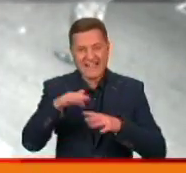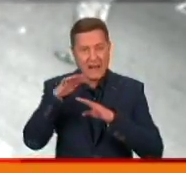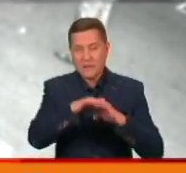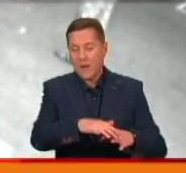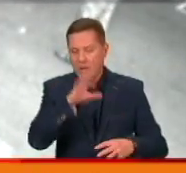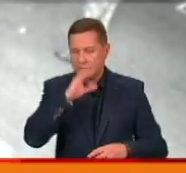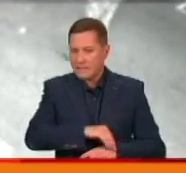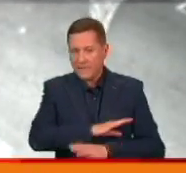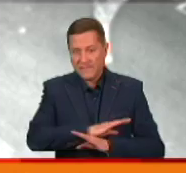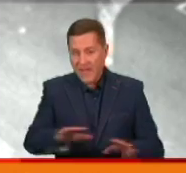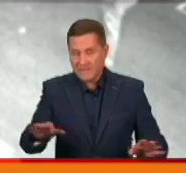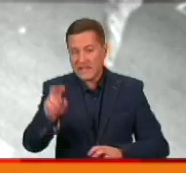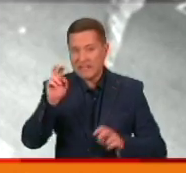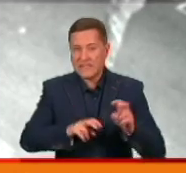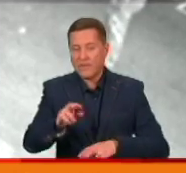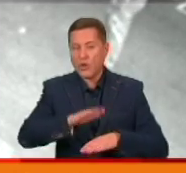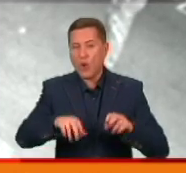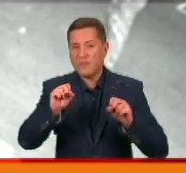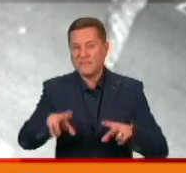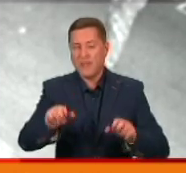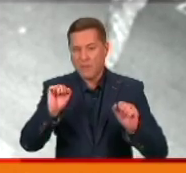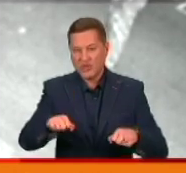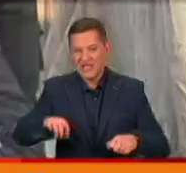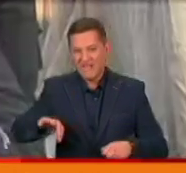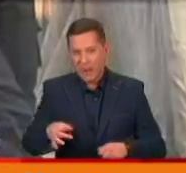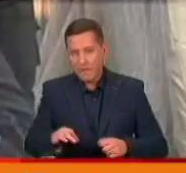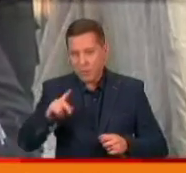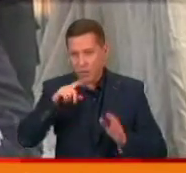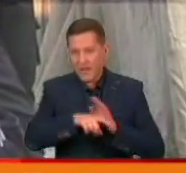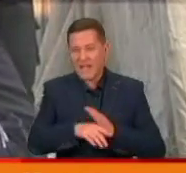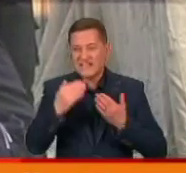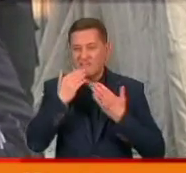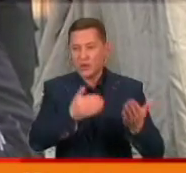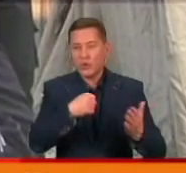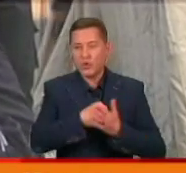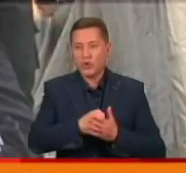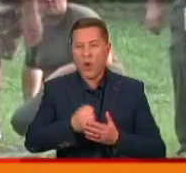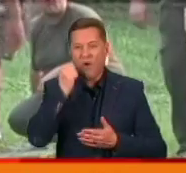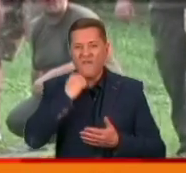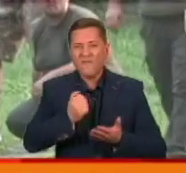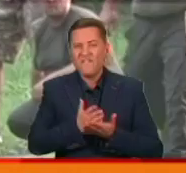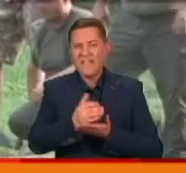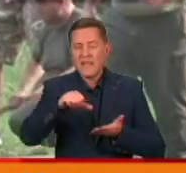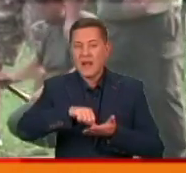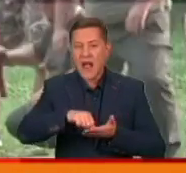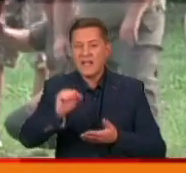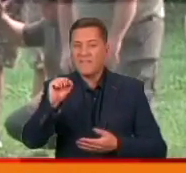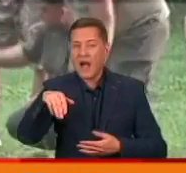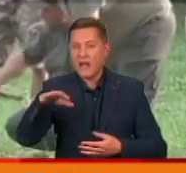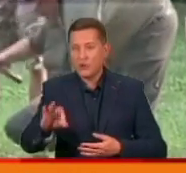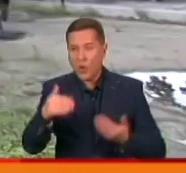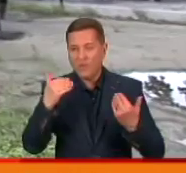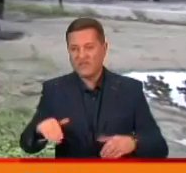вдався, на заводі вирішили убезпечитися від можливих провокацій. Звернулися до місцевих ветеранів війни на Сході. І